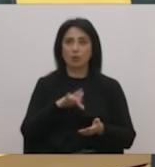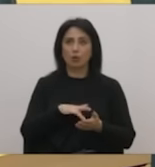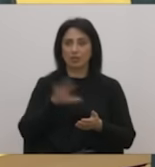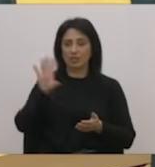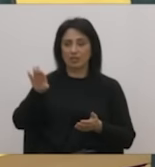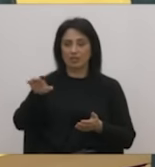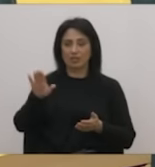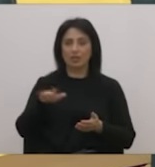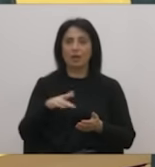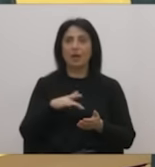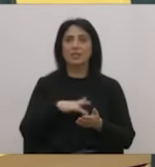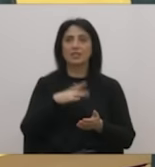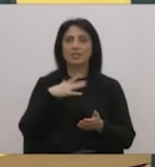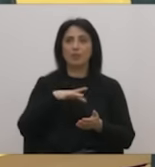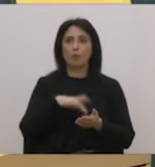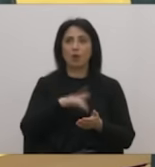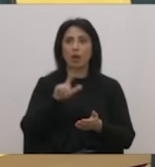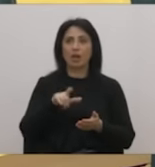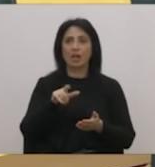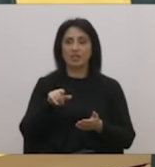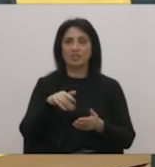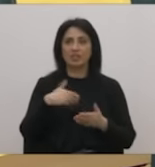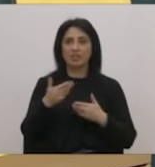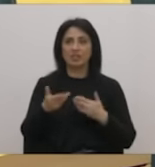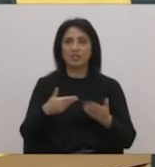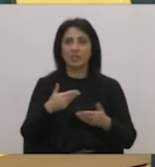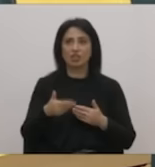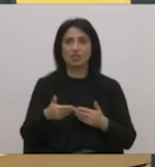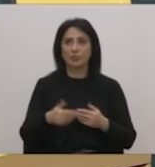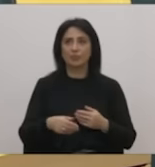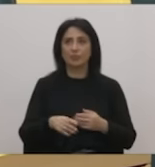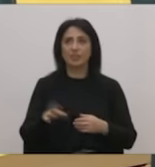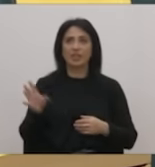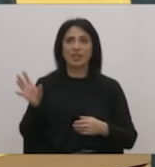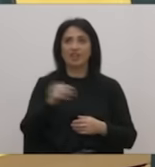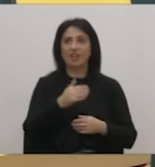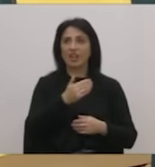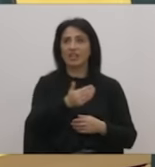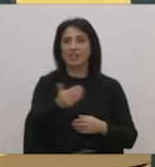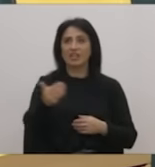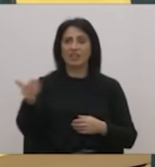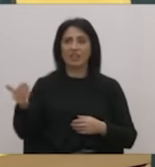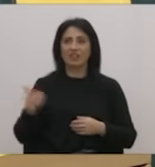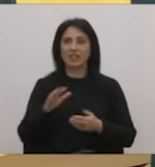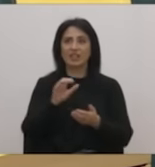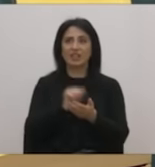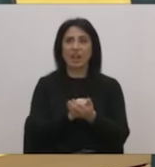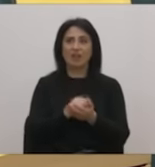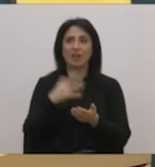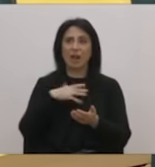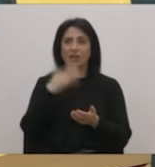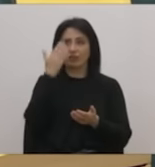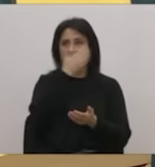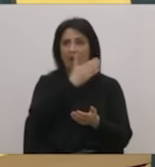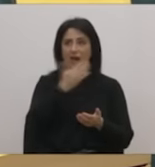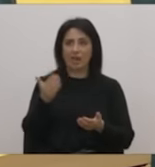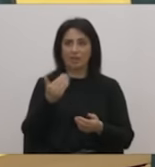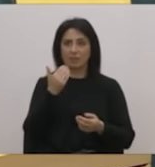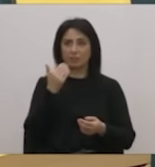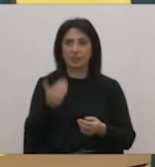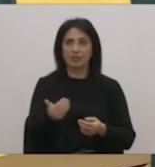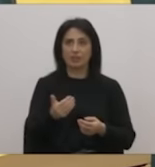დათყარეს თუ შეიძლება საქართველოს მოქალაქეების წინაშე. ყველა თქვენთაგანი დაქირავებულია ქართველი ხალხის